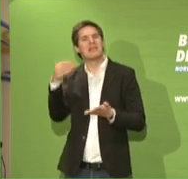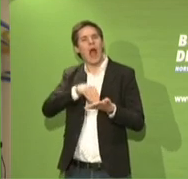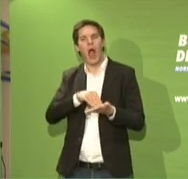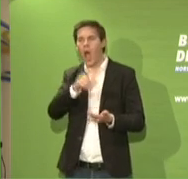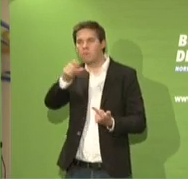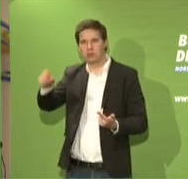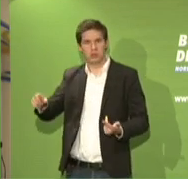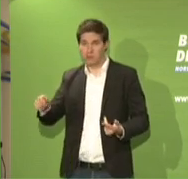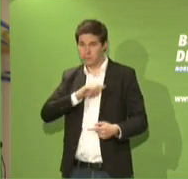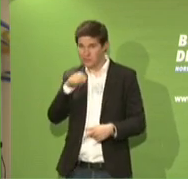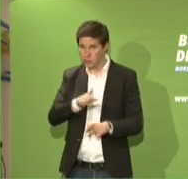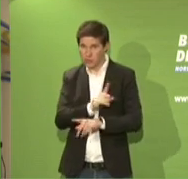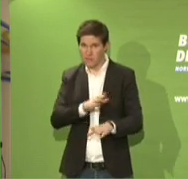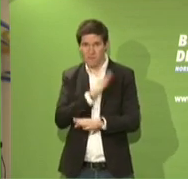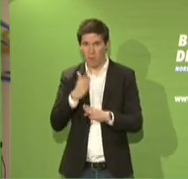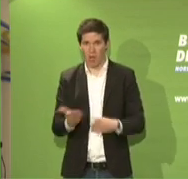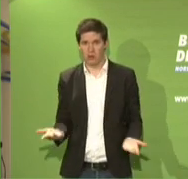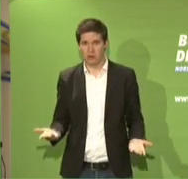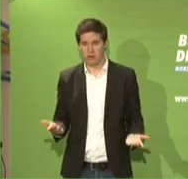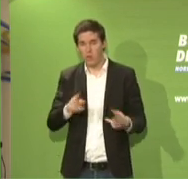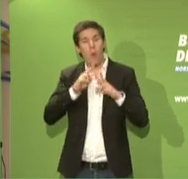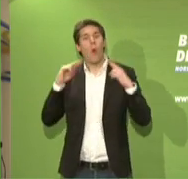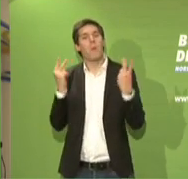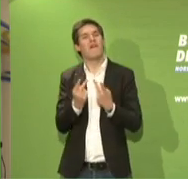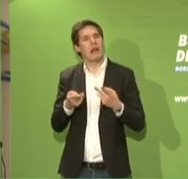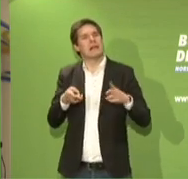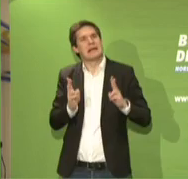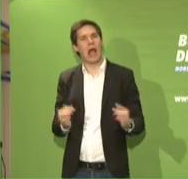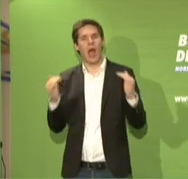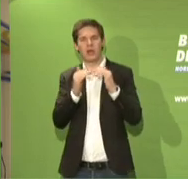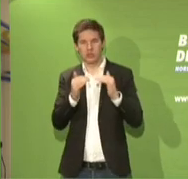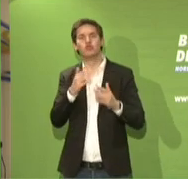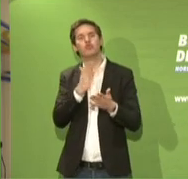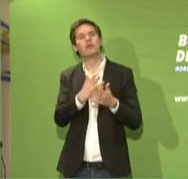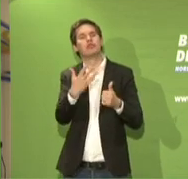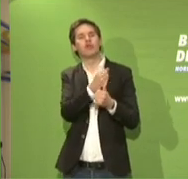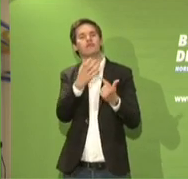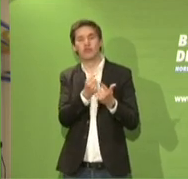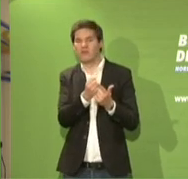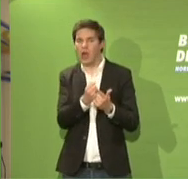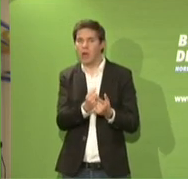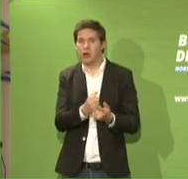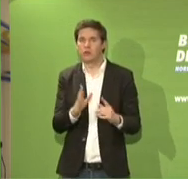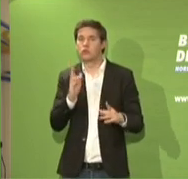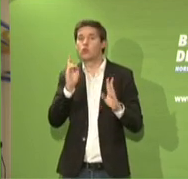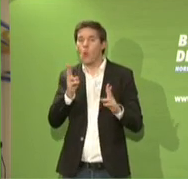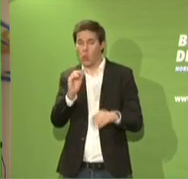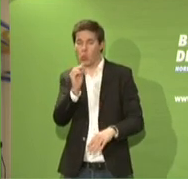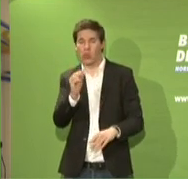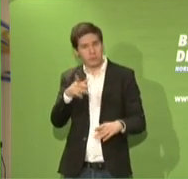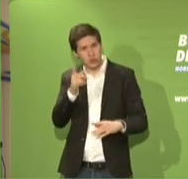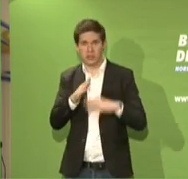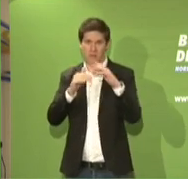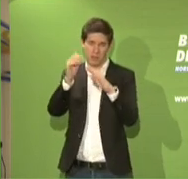vorbei. In Sachen Umweltgerechtigkeit haben wir schon eine Menge erreicht, aber wir stehen doch noch am Anfang.